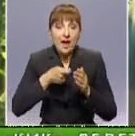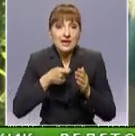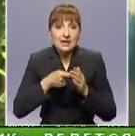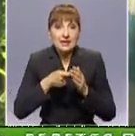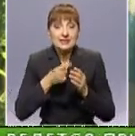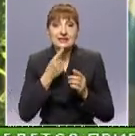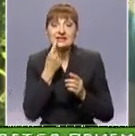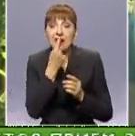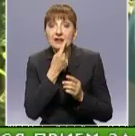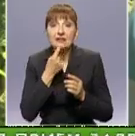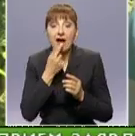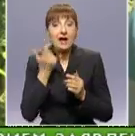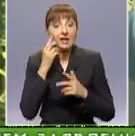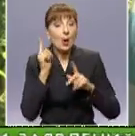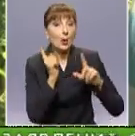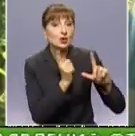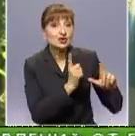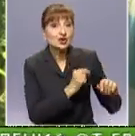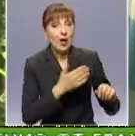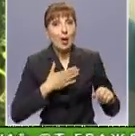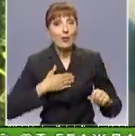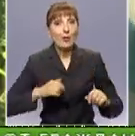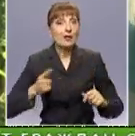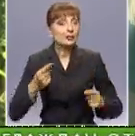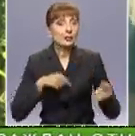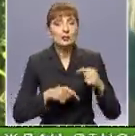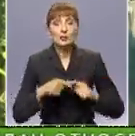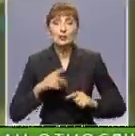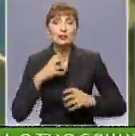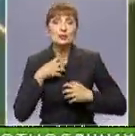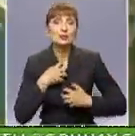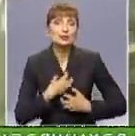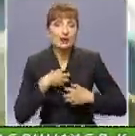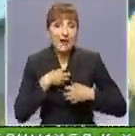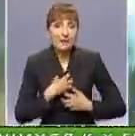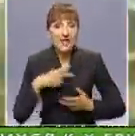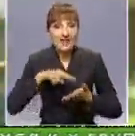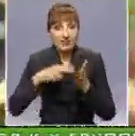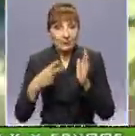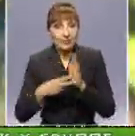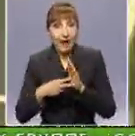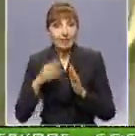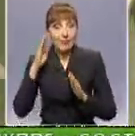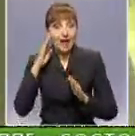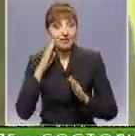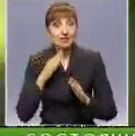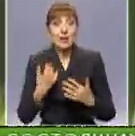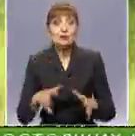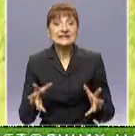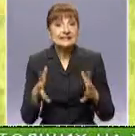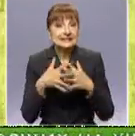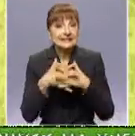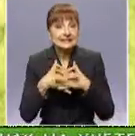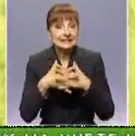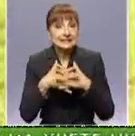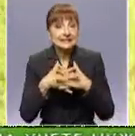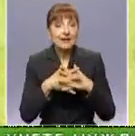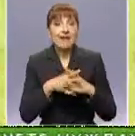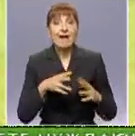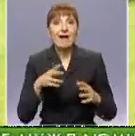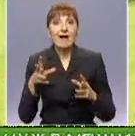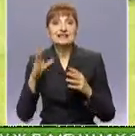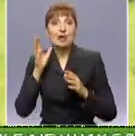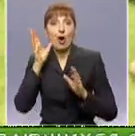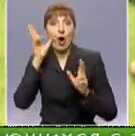рта. Когда уезжаю надолго, мы друг по другу скучаем очень. В планах Кайрата Турлыханова скрестить волчицу Агушу с